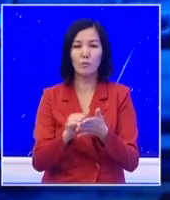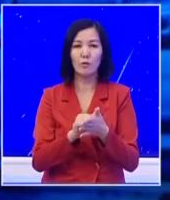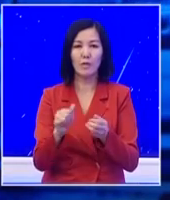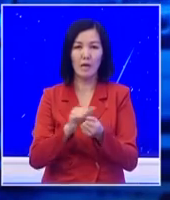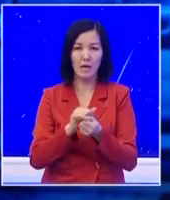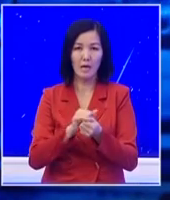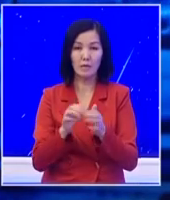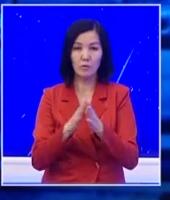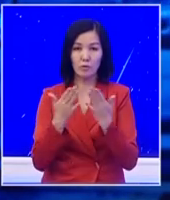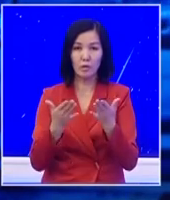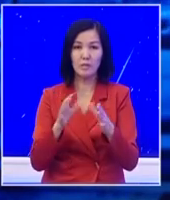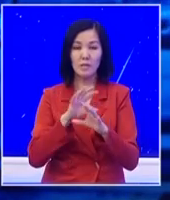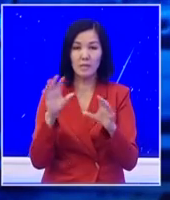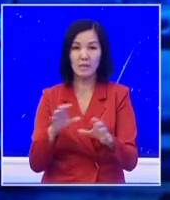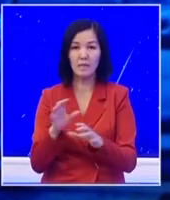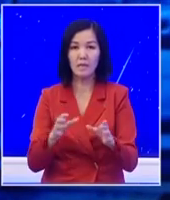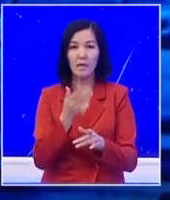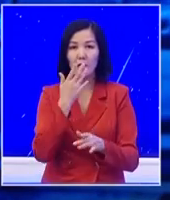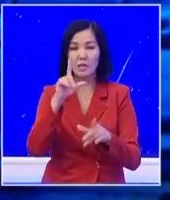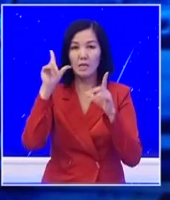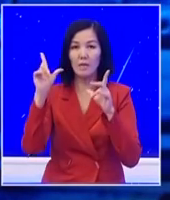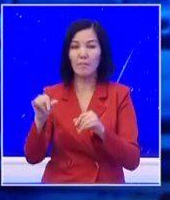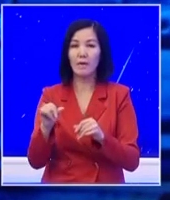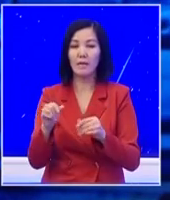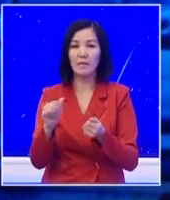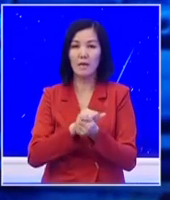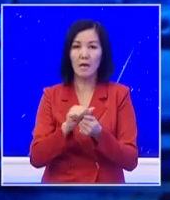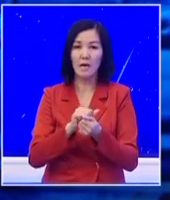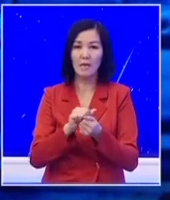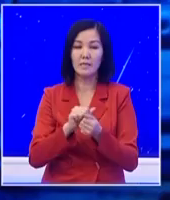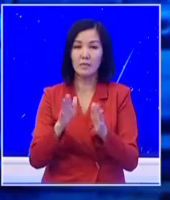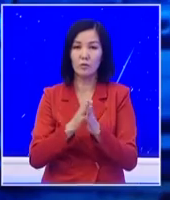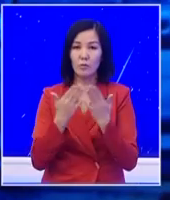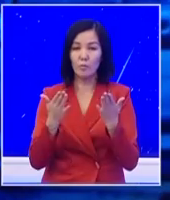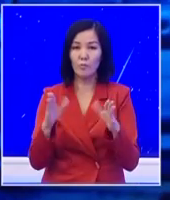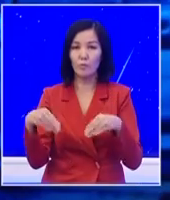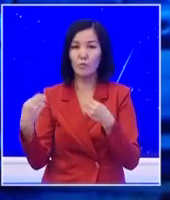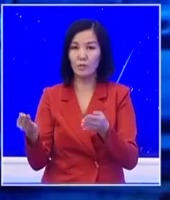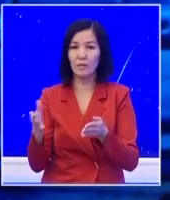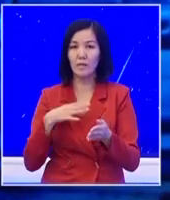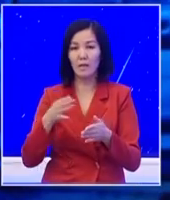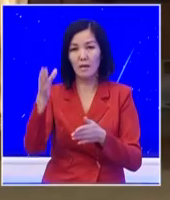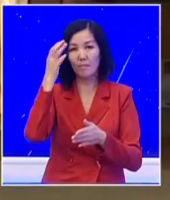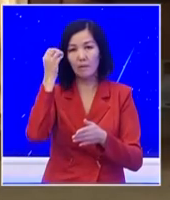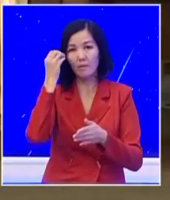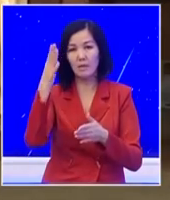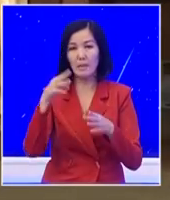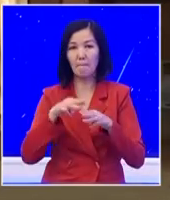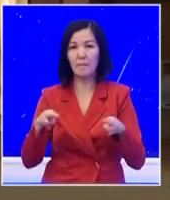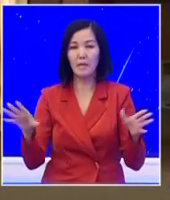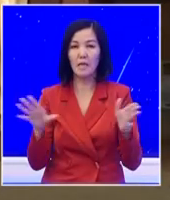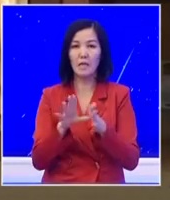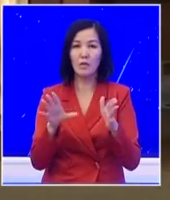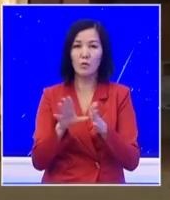да сақталады, себебі шетелге баратындар сол жақта қағаз түрінде көрсетеді. Бұл туралы Білім және ғылым министрлігі электронды